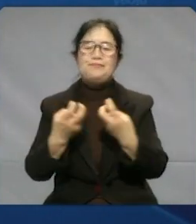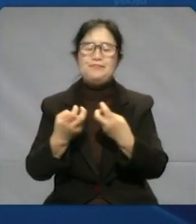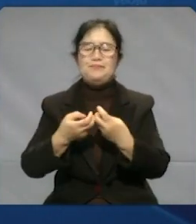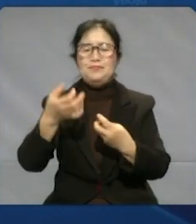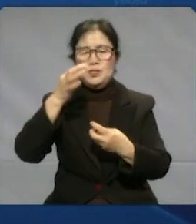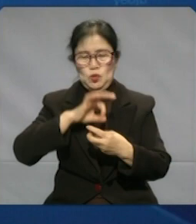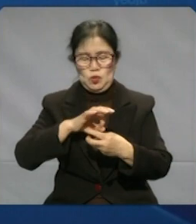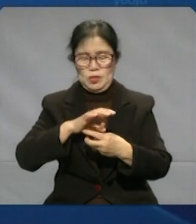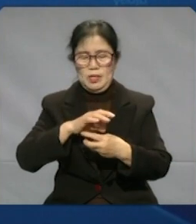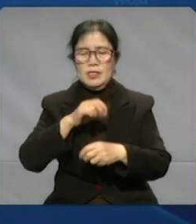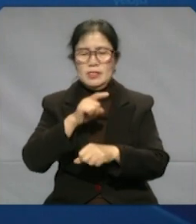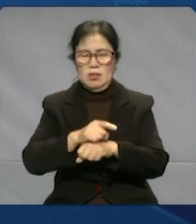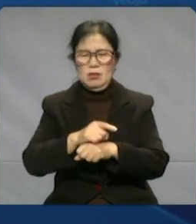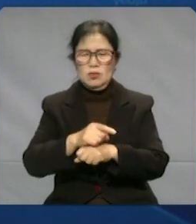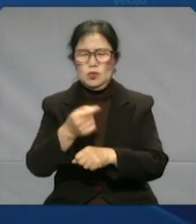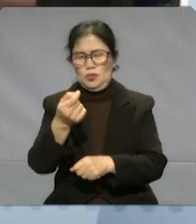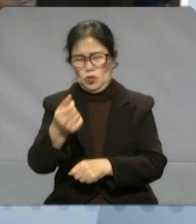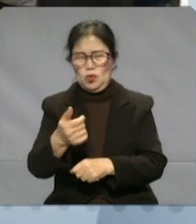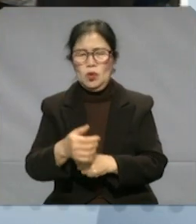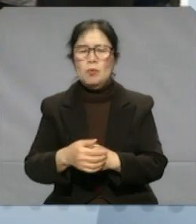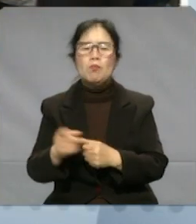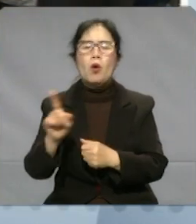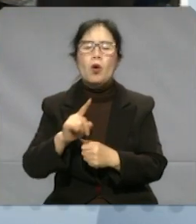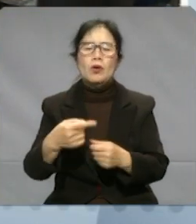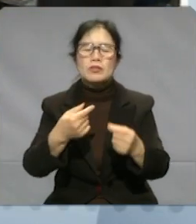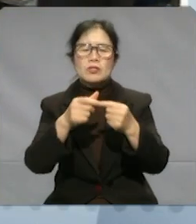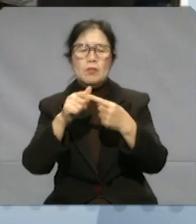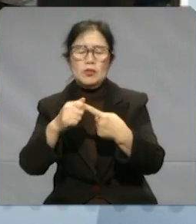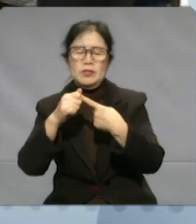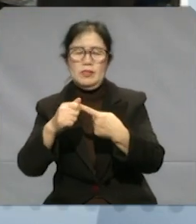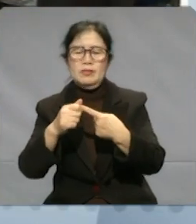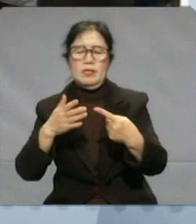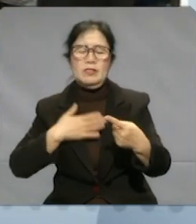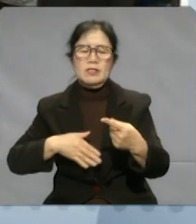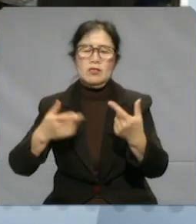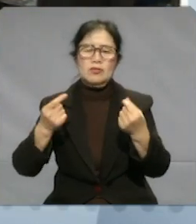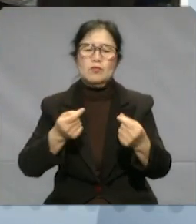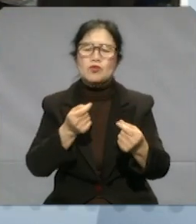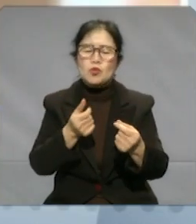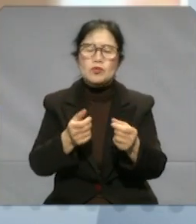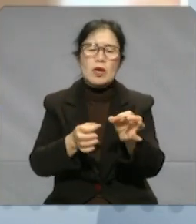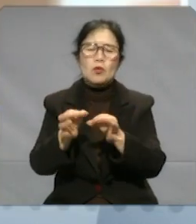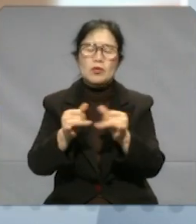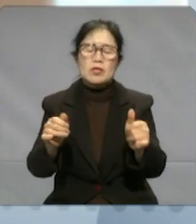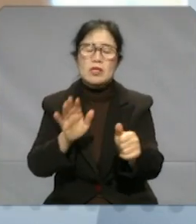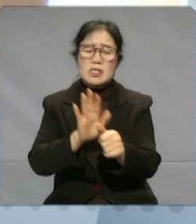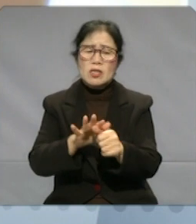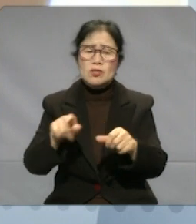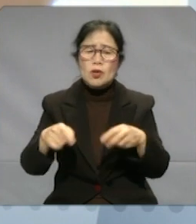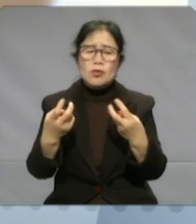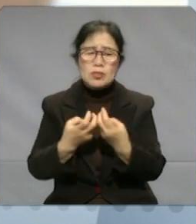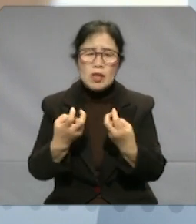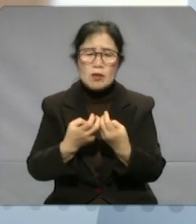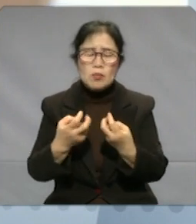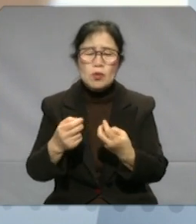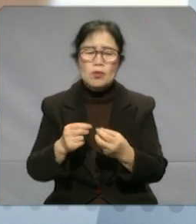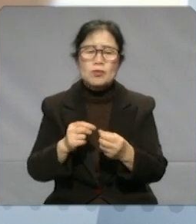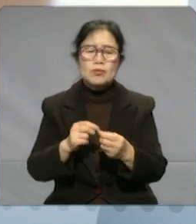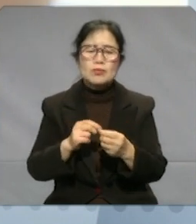체감도는 낮다라고 말씀드릴 수 있겠습니다. 첫째는 다 아시는 바와 같이 소상공인들에 대한 지원 정책이